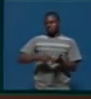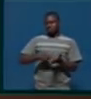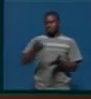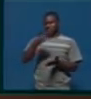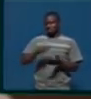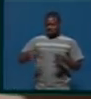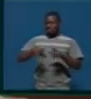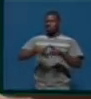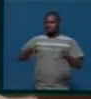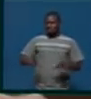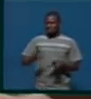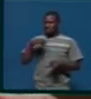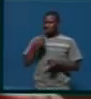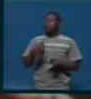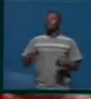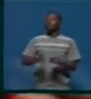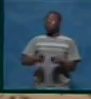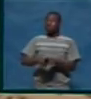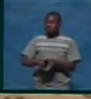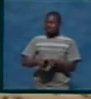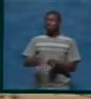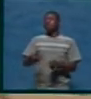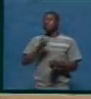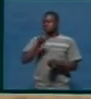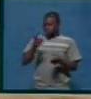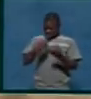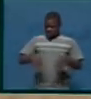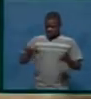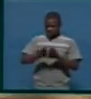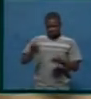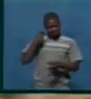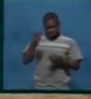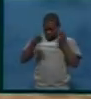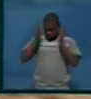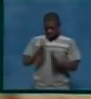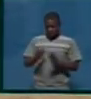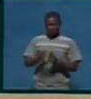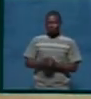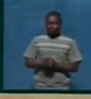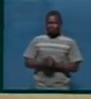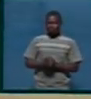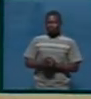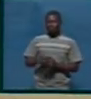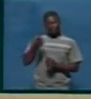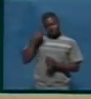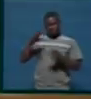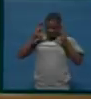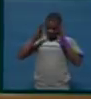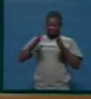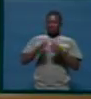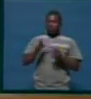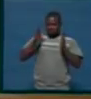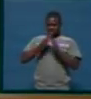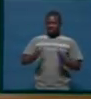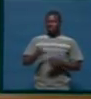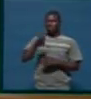qui aussi ont une dimension touristique. La réhabilitation de la mosquée de Dioulasso-Ba nécessite 500 millions de francs CFA. Pour